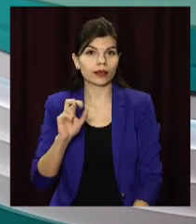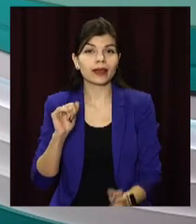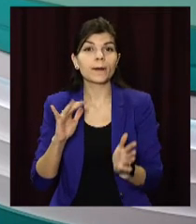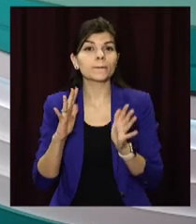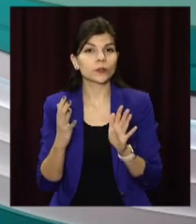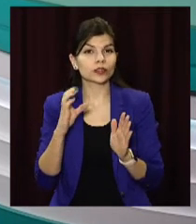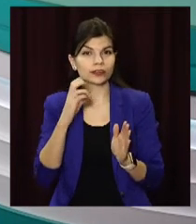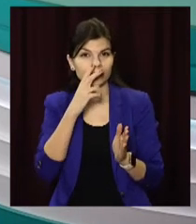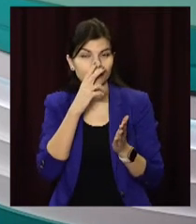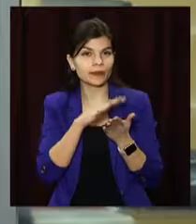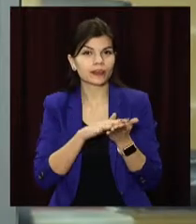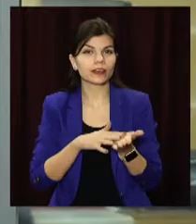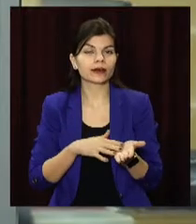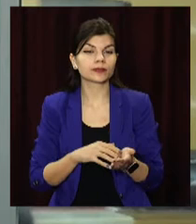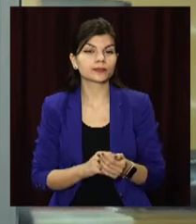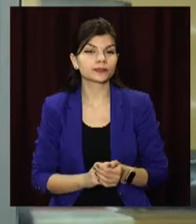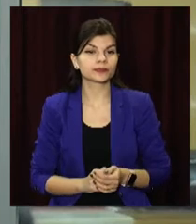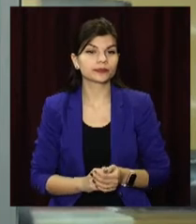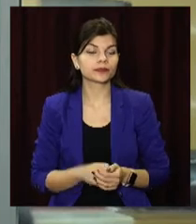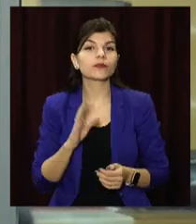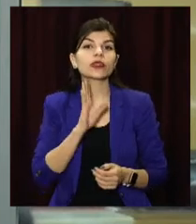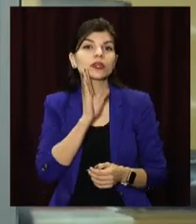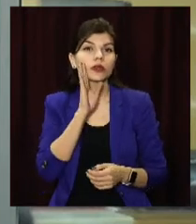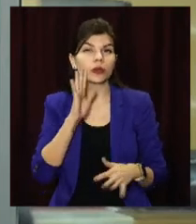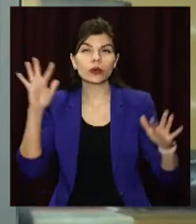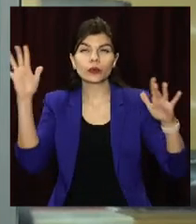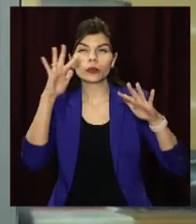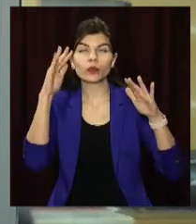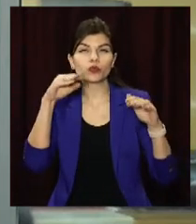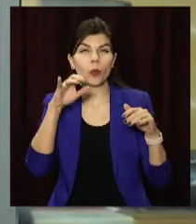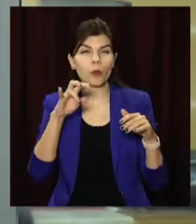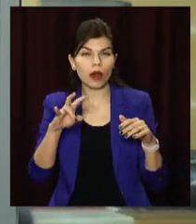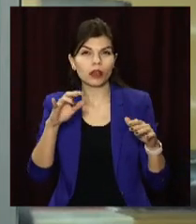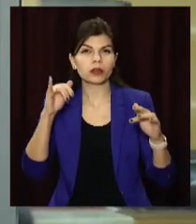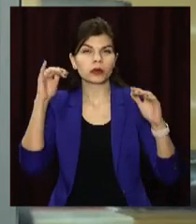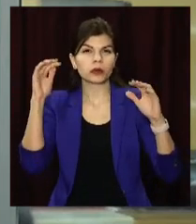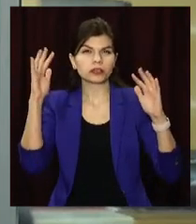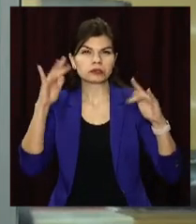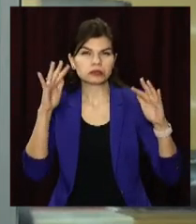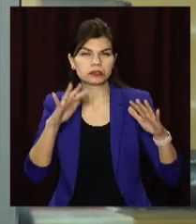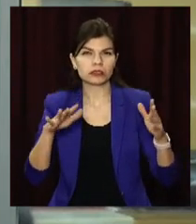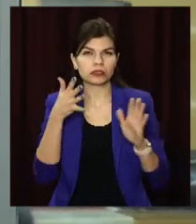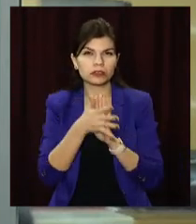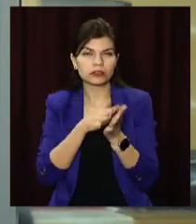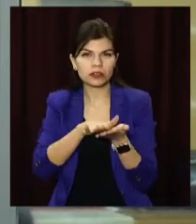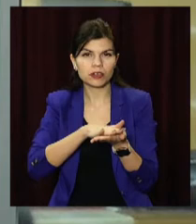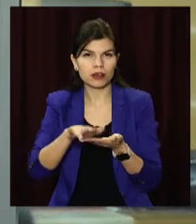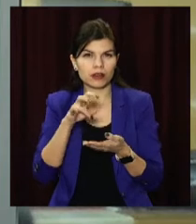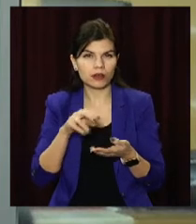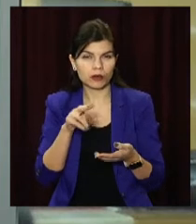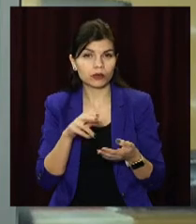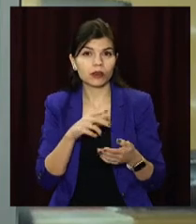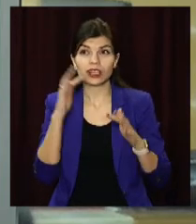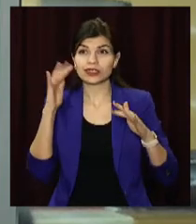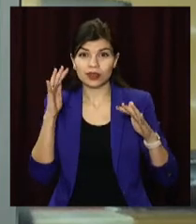про події середи дивіться далі. Ранковий туман, крижаний дощ та ожеледиця. Не встигли дніпряни оговтатися від снігопаду, як